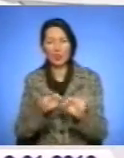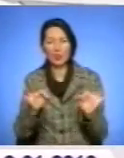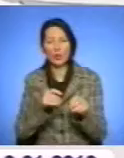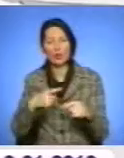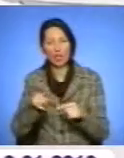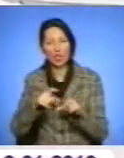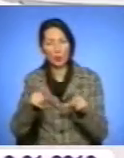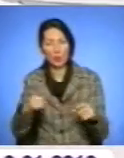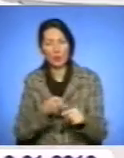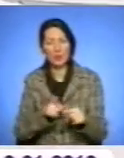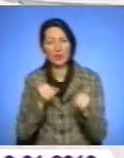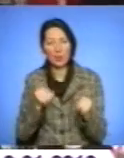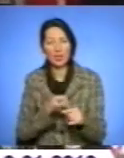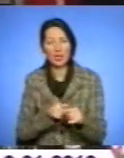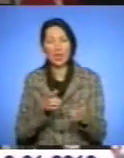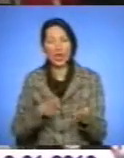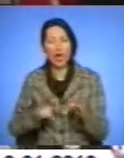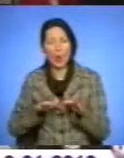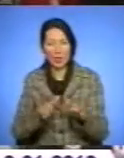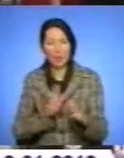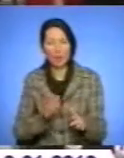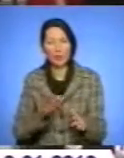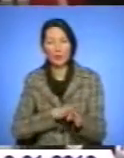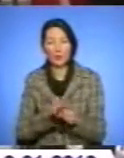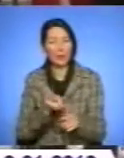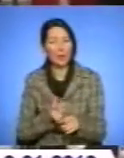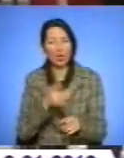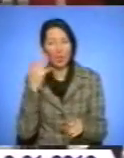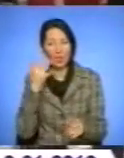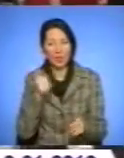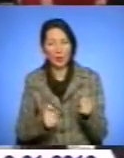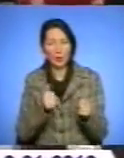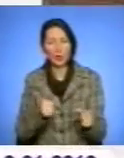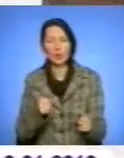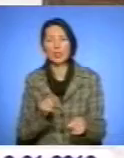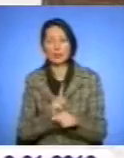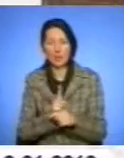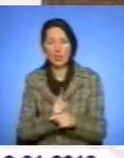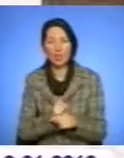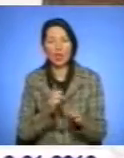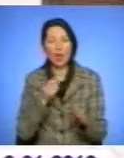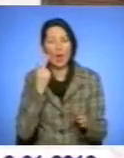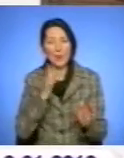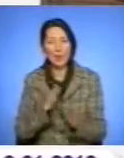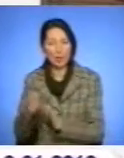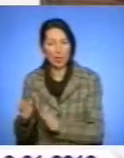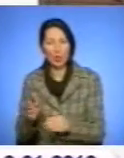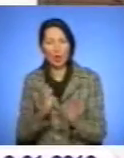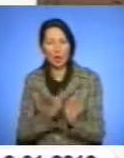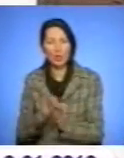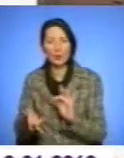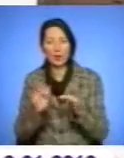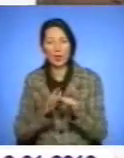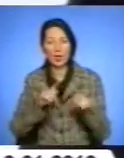операції виконувати буде набагато легше. Автоматизований датчик періодично в режимі онлайн передаватиме дані туди, де